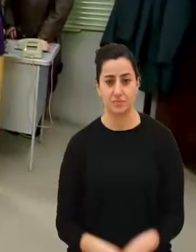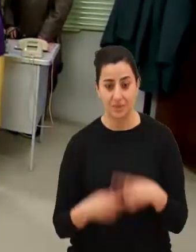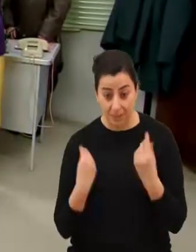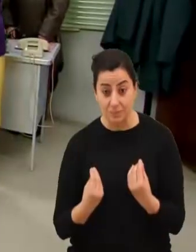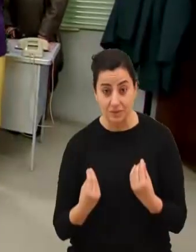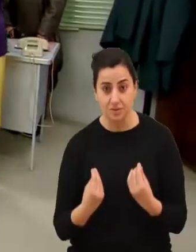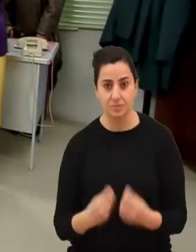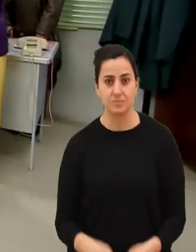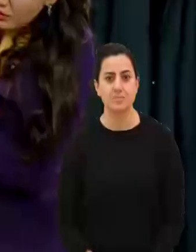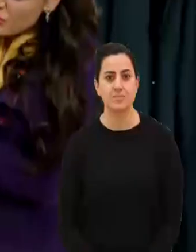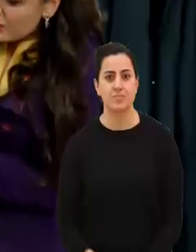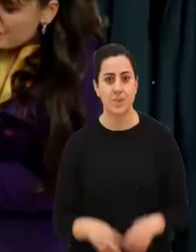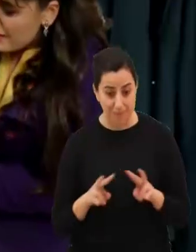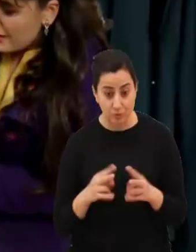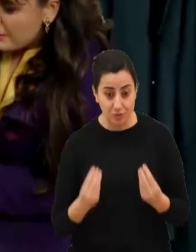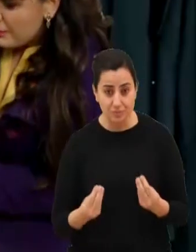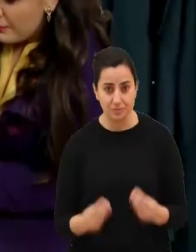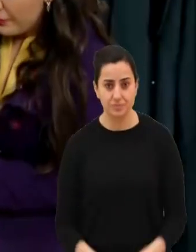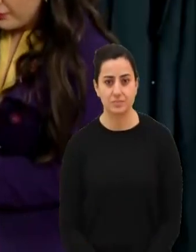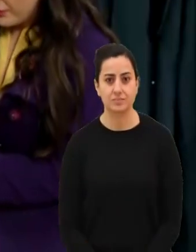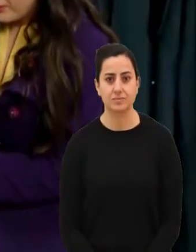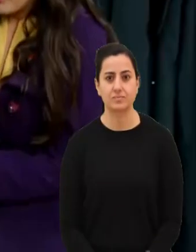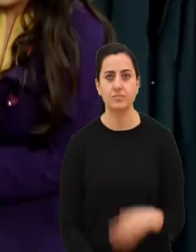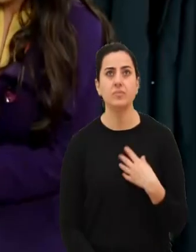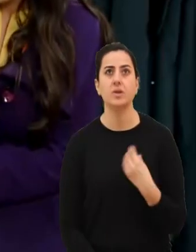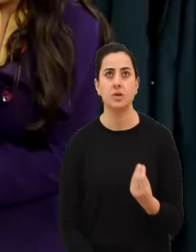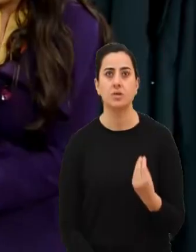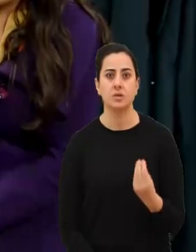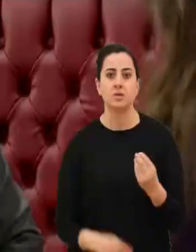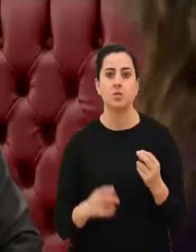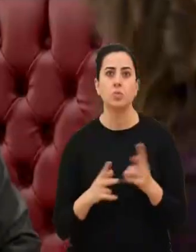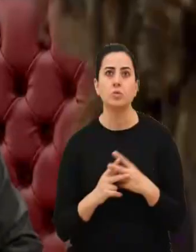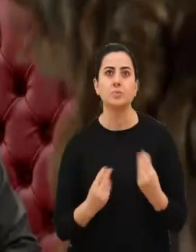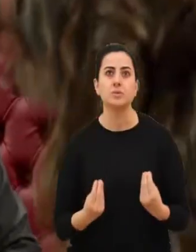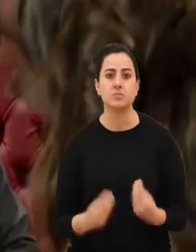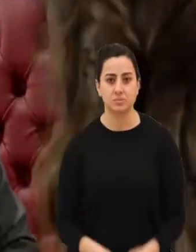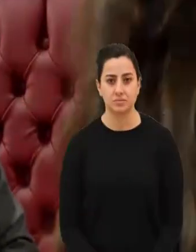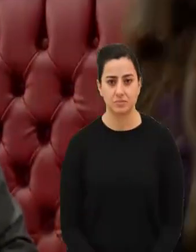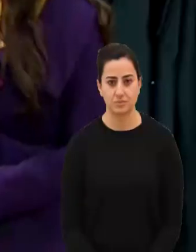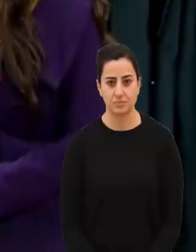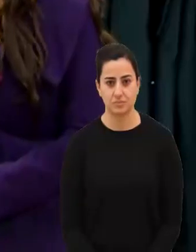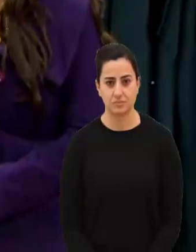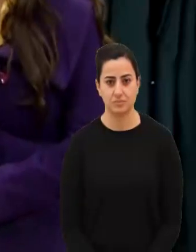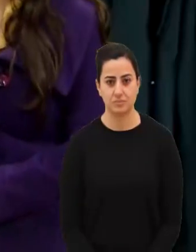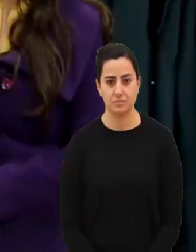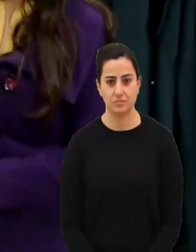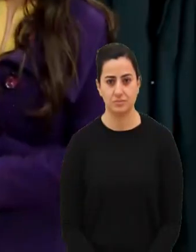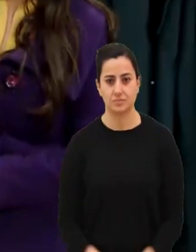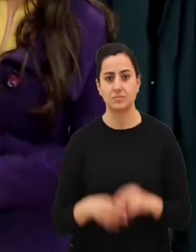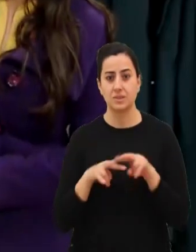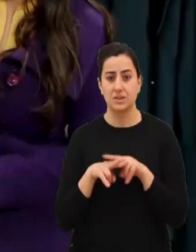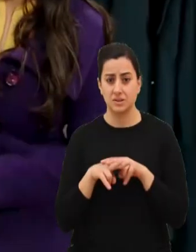misin Mesut? Yıldız şakaklarını Mesut, ovuyor. İyiyim, iyiyim. İyiyim komiserim. İyiyim.